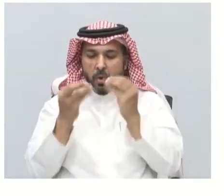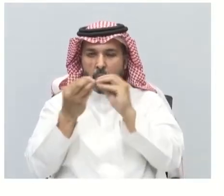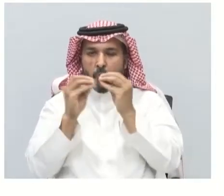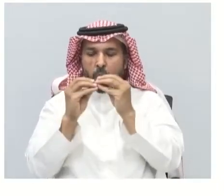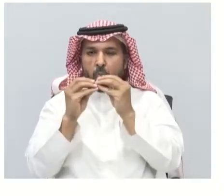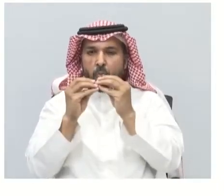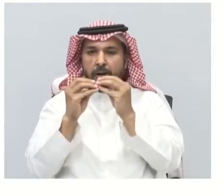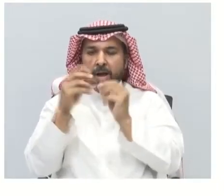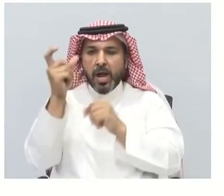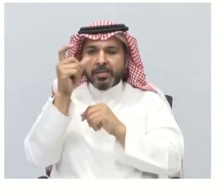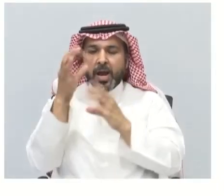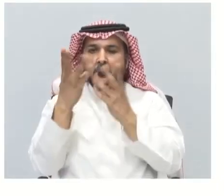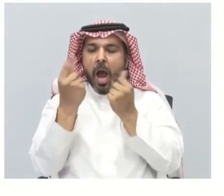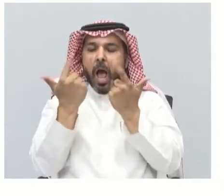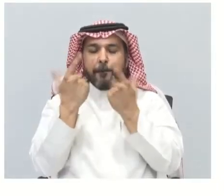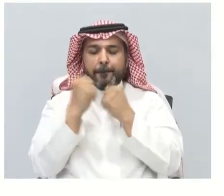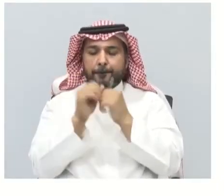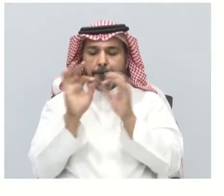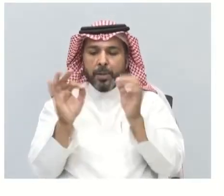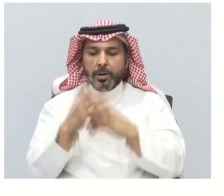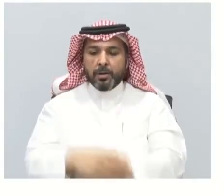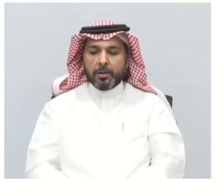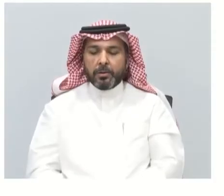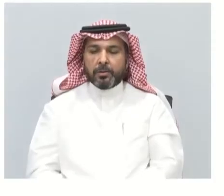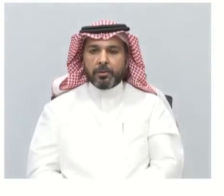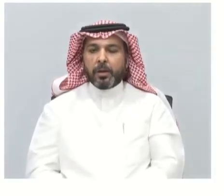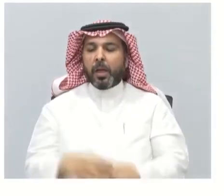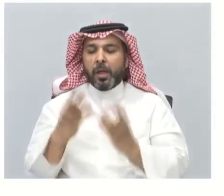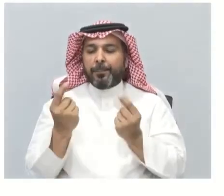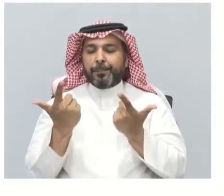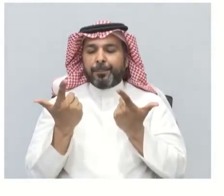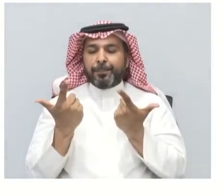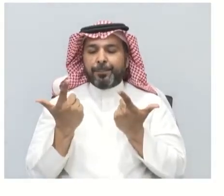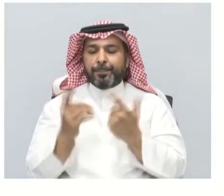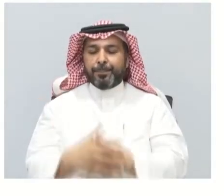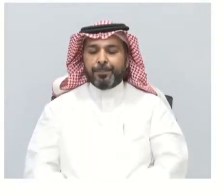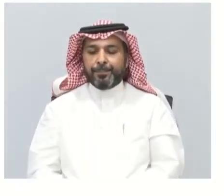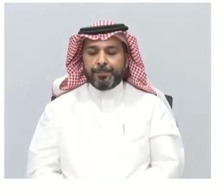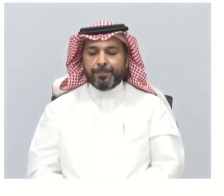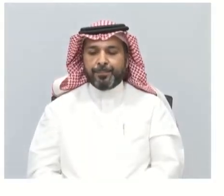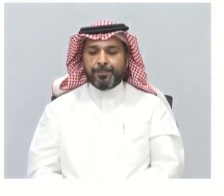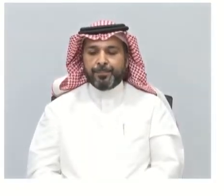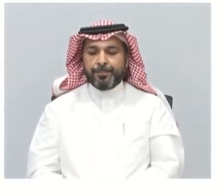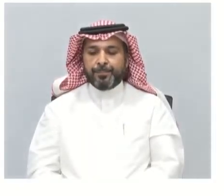ونقطه التقاطع حقتهم اللي هنا عندي طيب كيف انا اجيب البعد بين النقطه بي